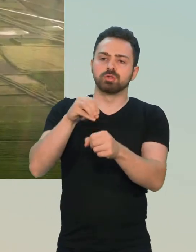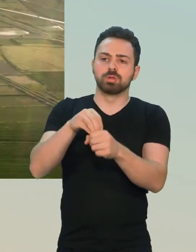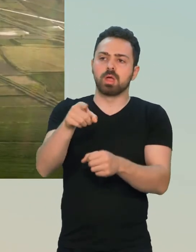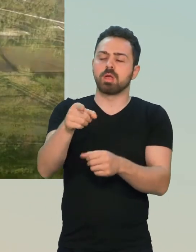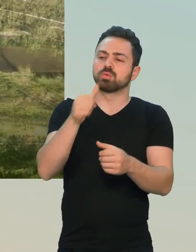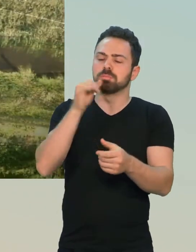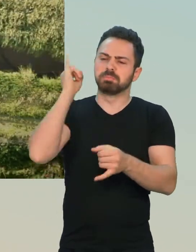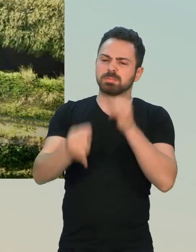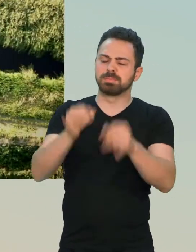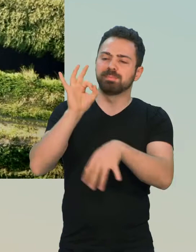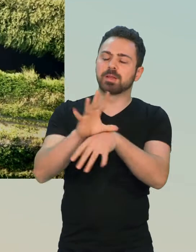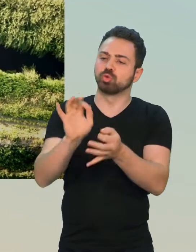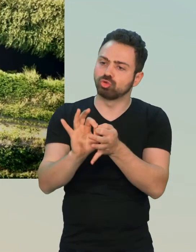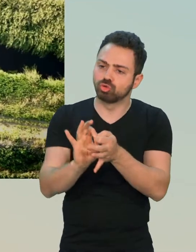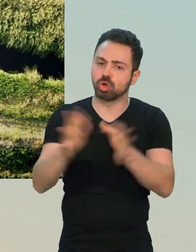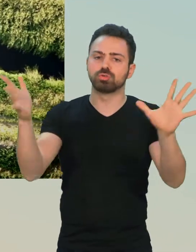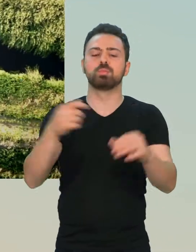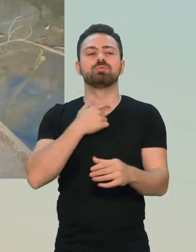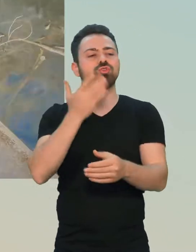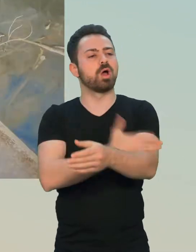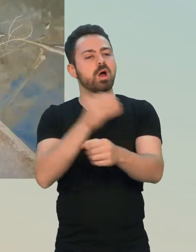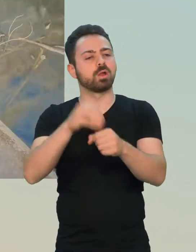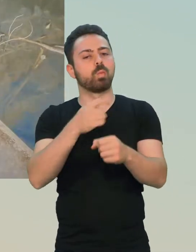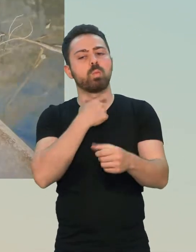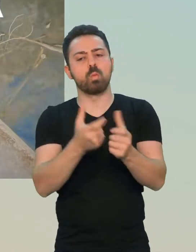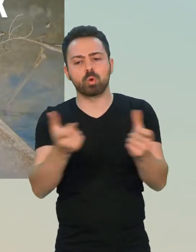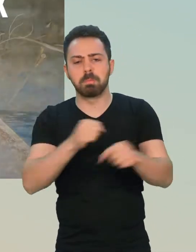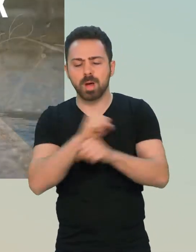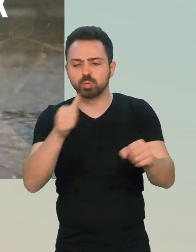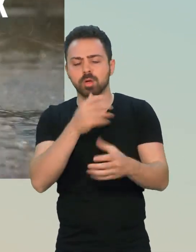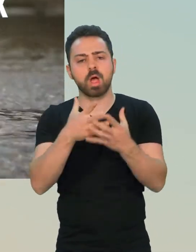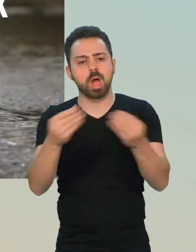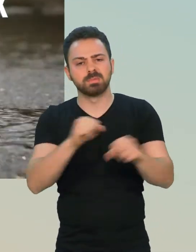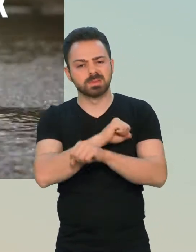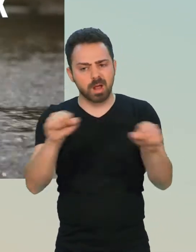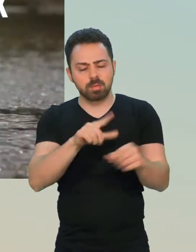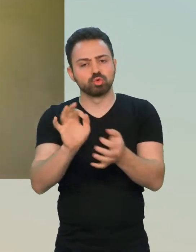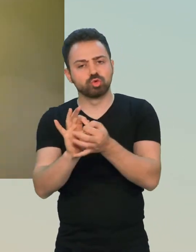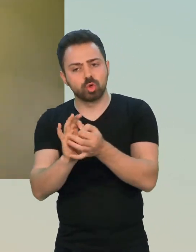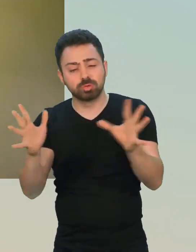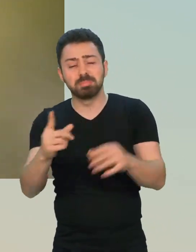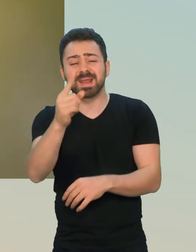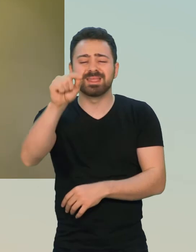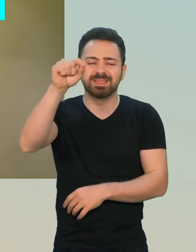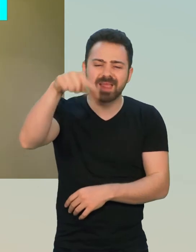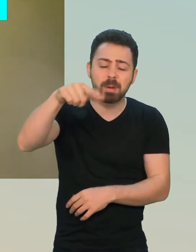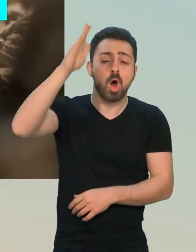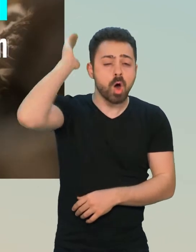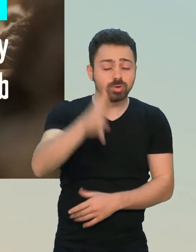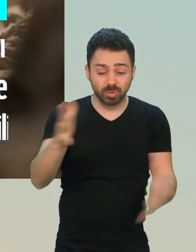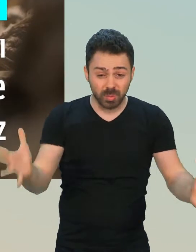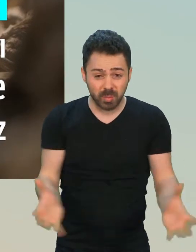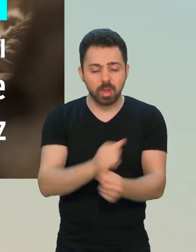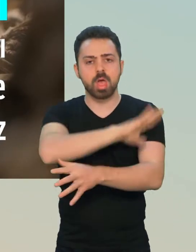sanayide suyu kirletmeden, verimli kullanarak, kentlerimizde dağıtımdaki kayıpları önleyerek, her damlayı tasarruf